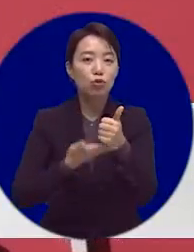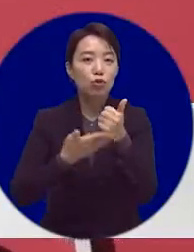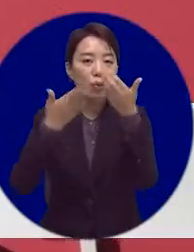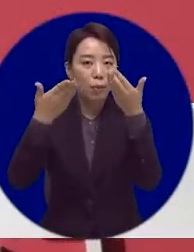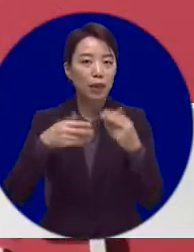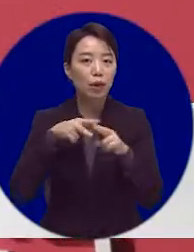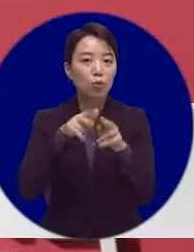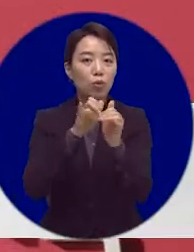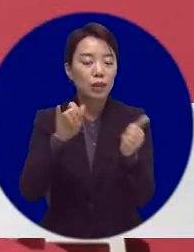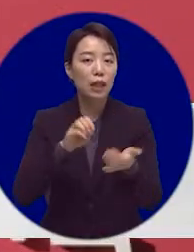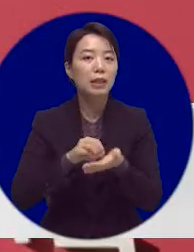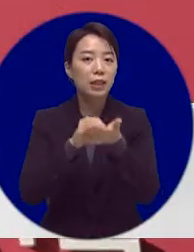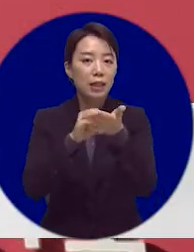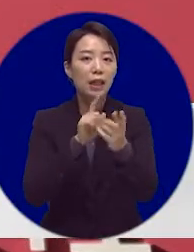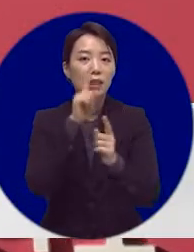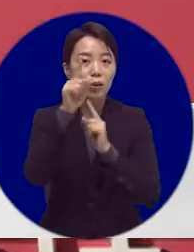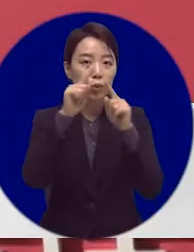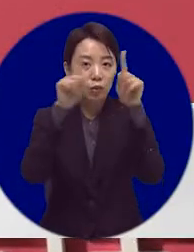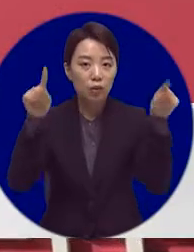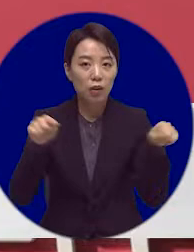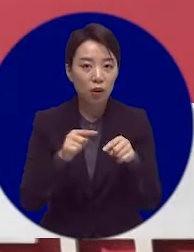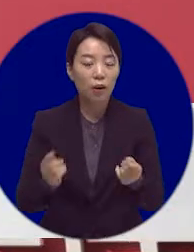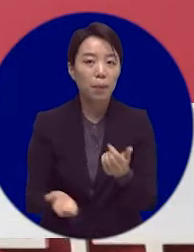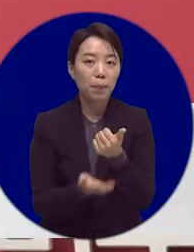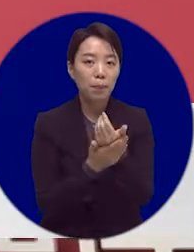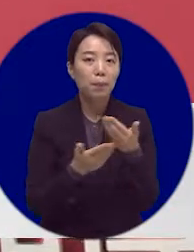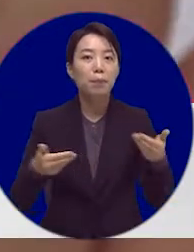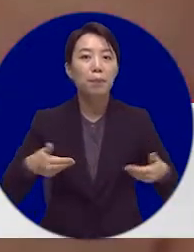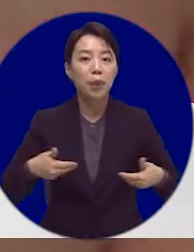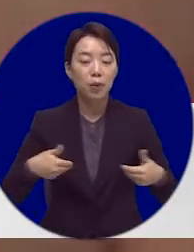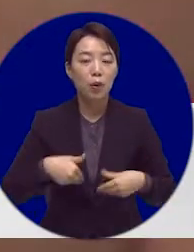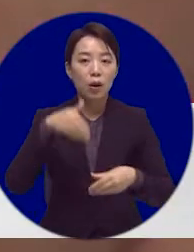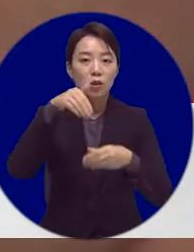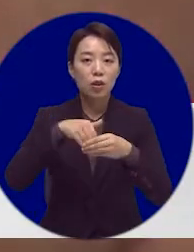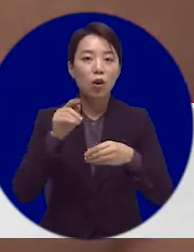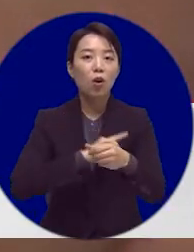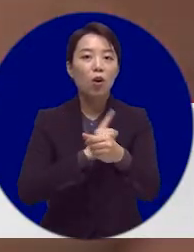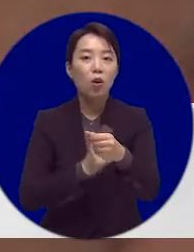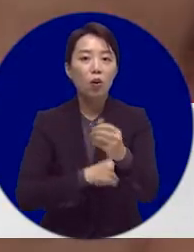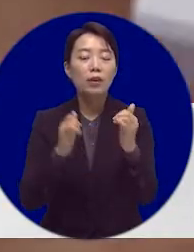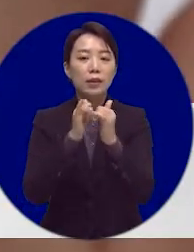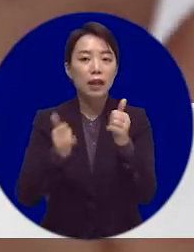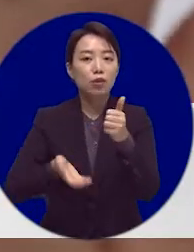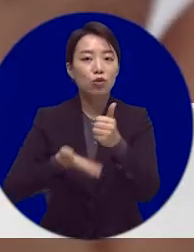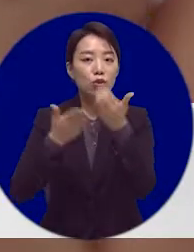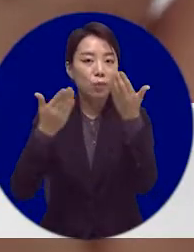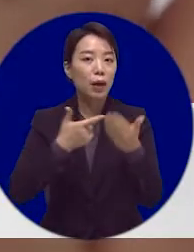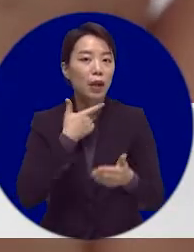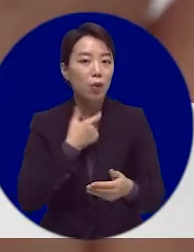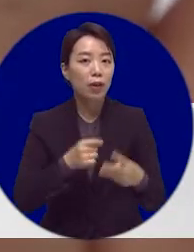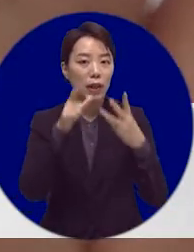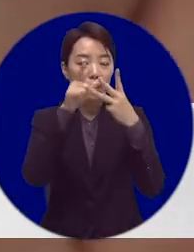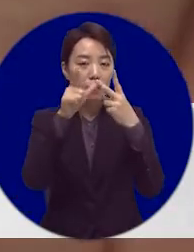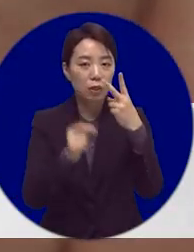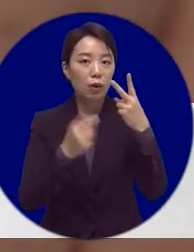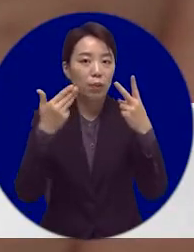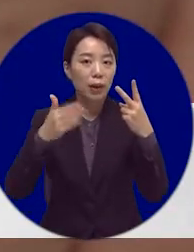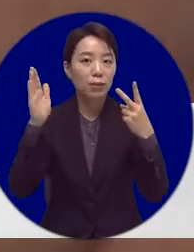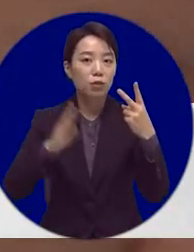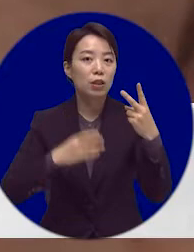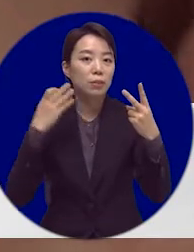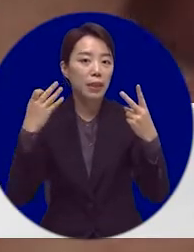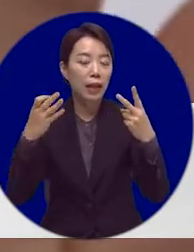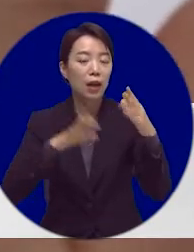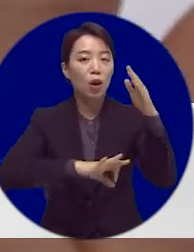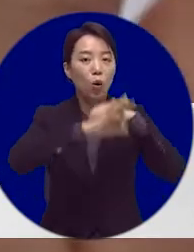받아 후보자 등록 신청서에 첨부해야 합니다. 선거권자의 추천을 받으려는 사람은 2월 8일부터